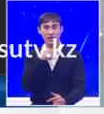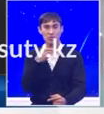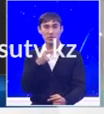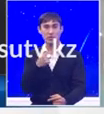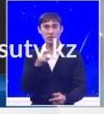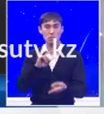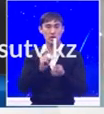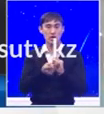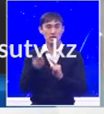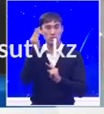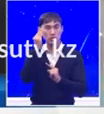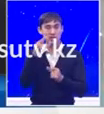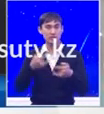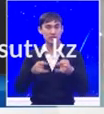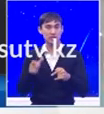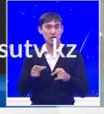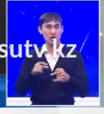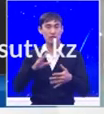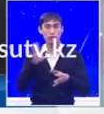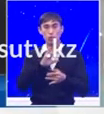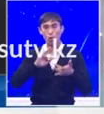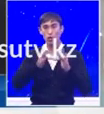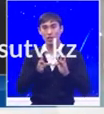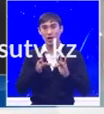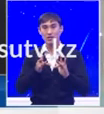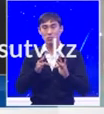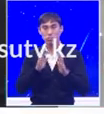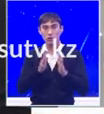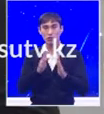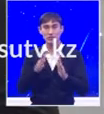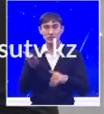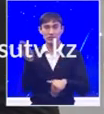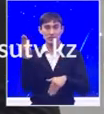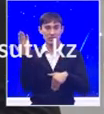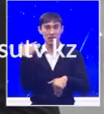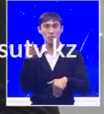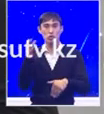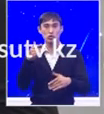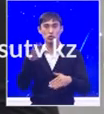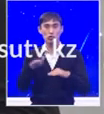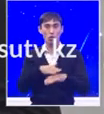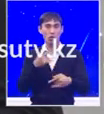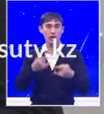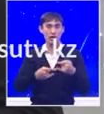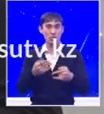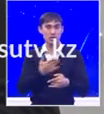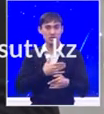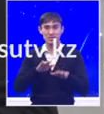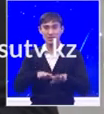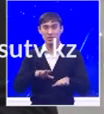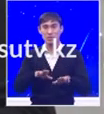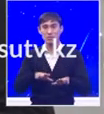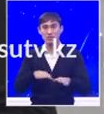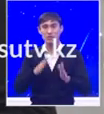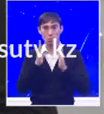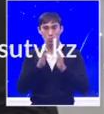зрителей все больше людей переходят на онлайн-платформы оставляя в прошлом старые добрые экраны и мы тоже не стоим на месте введен